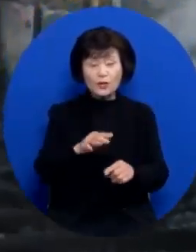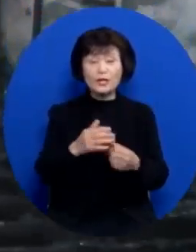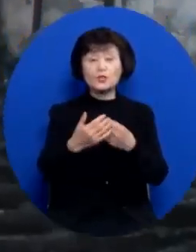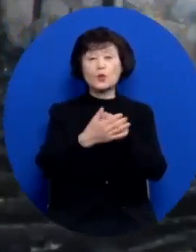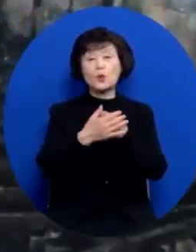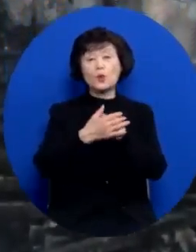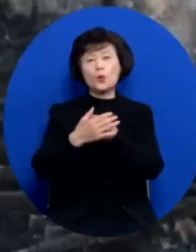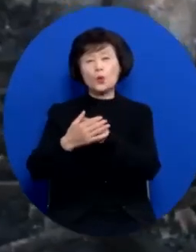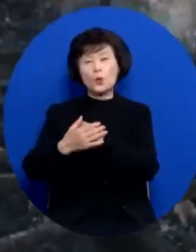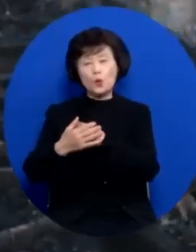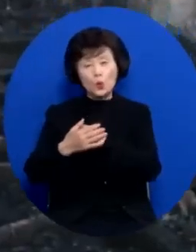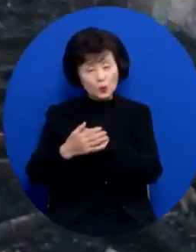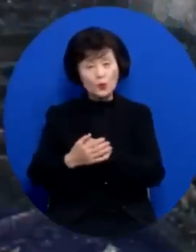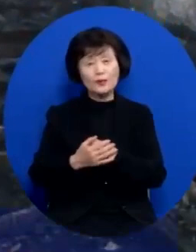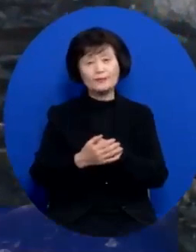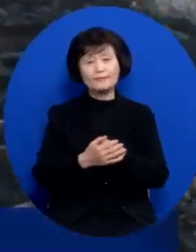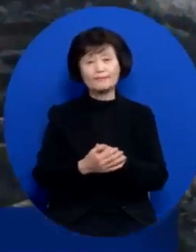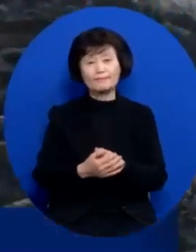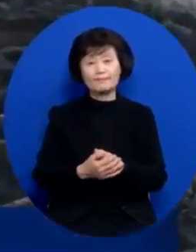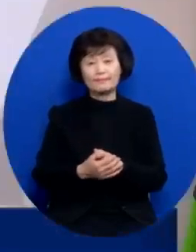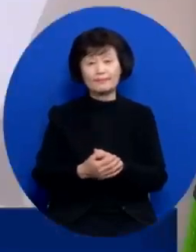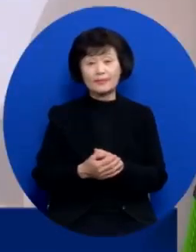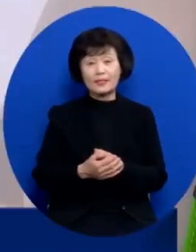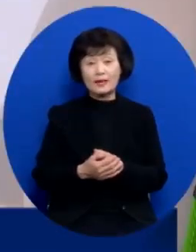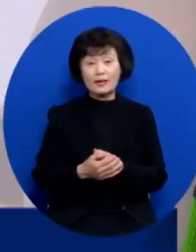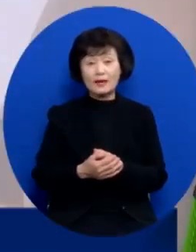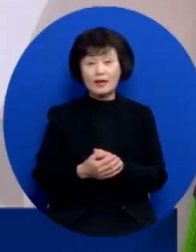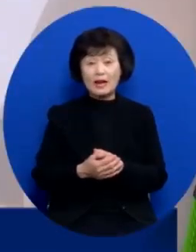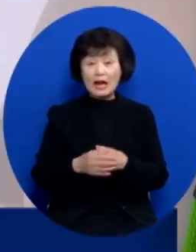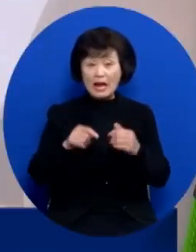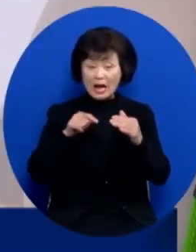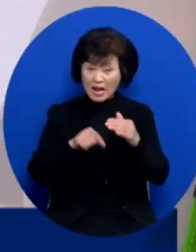손길이 이어졌습니다. 안에 있는